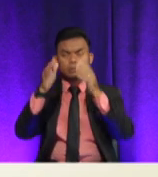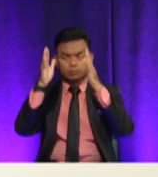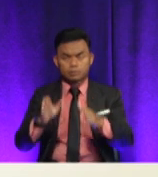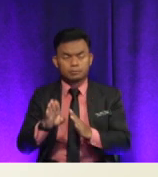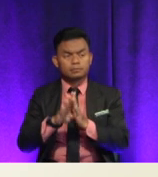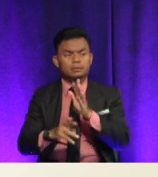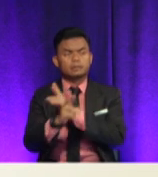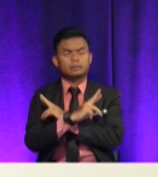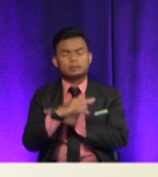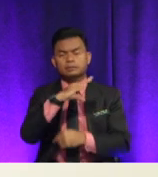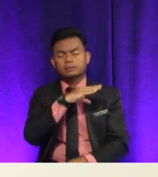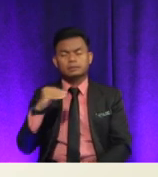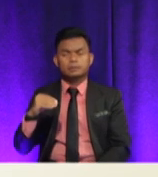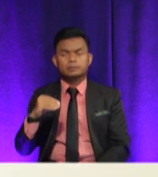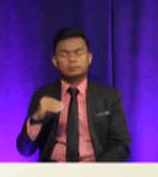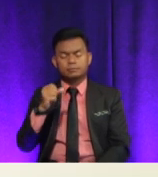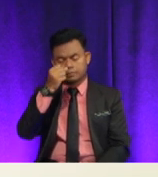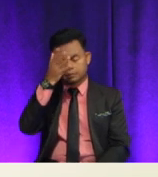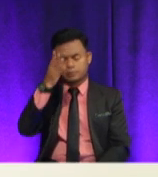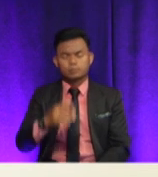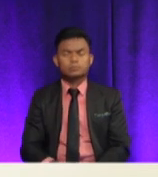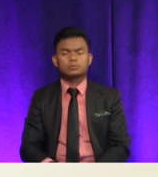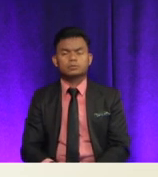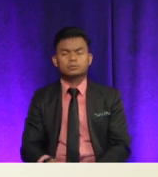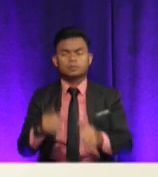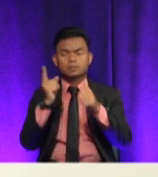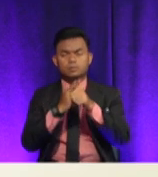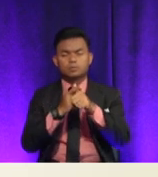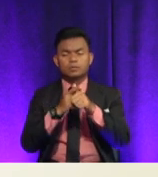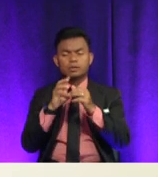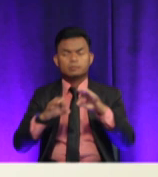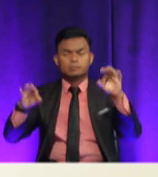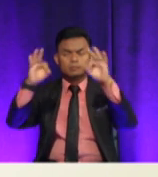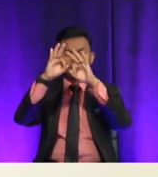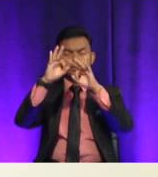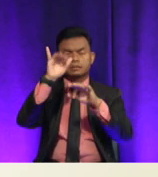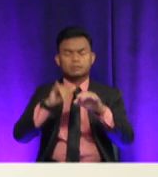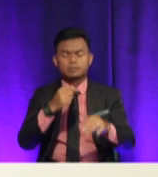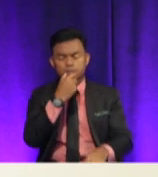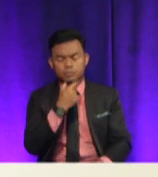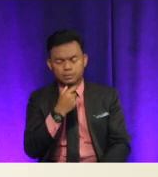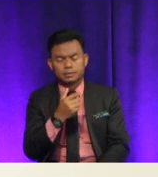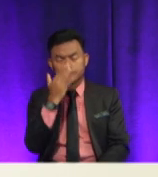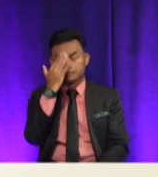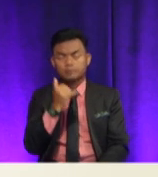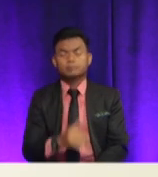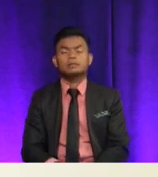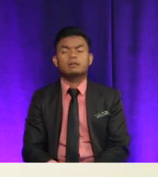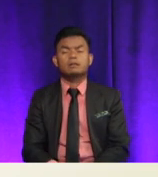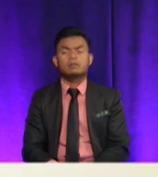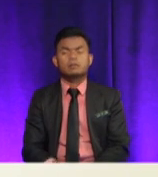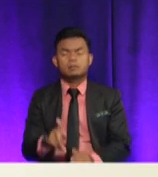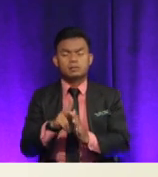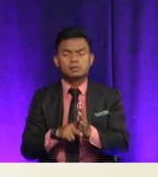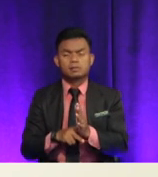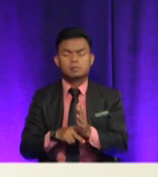lalu mengabarkan lalu mengabarkan satu berita yang sedih kenapa sedih karena kegagalan